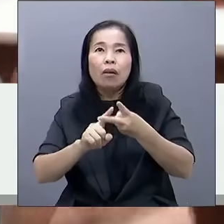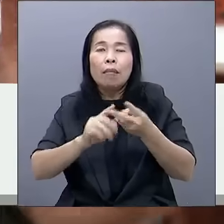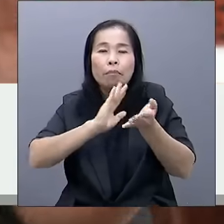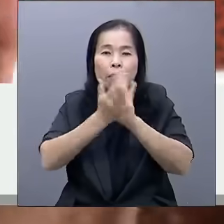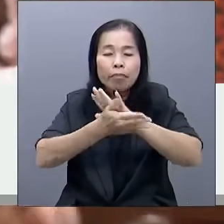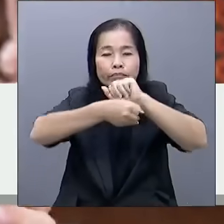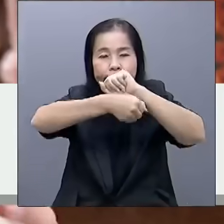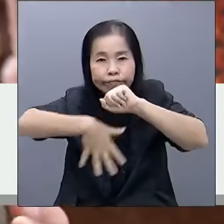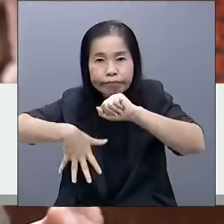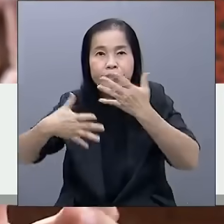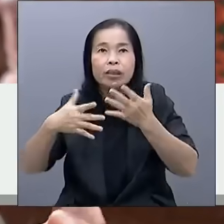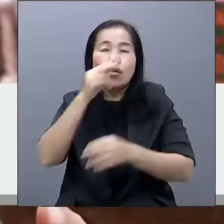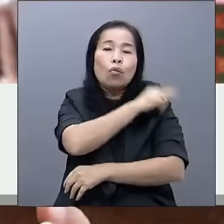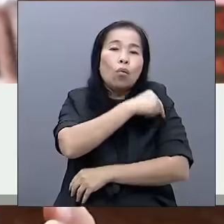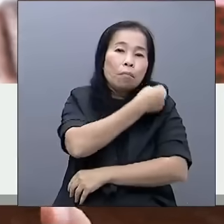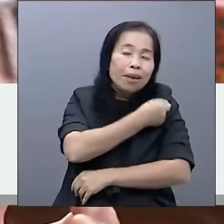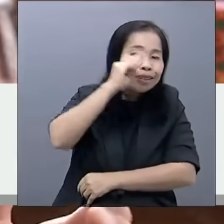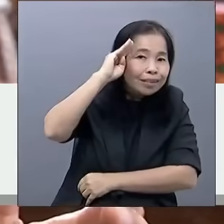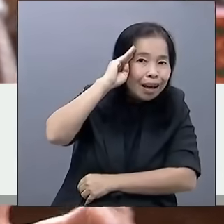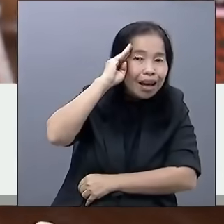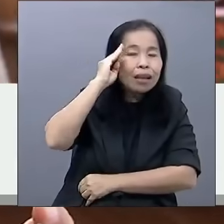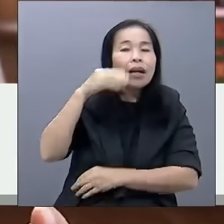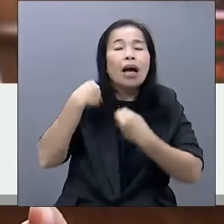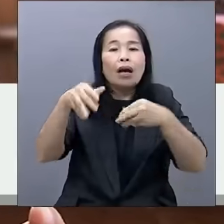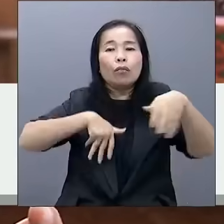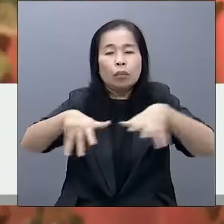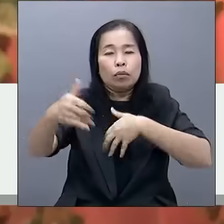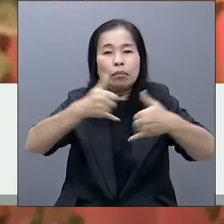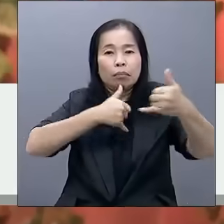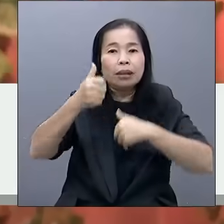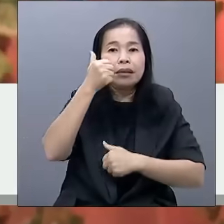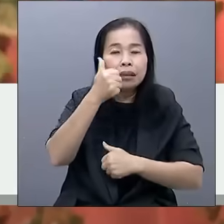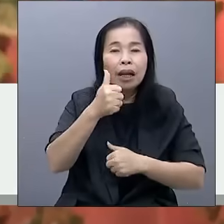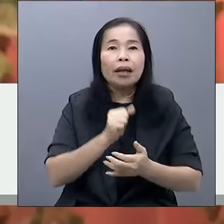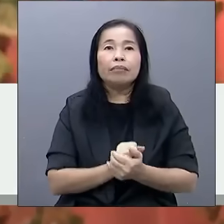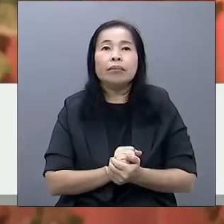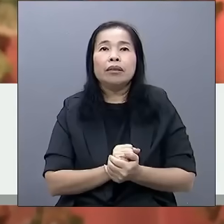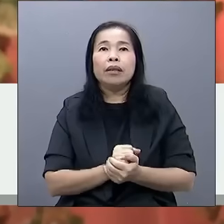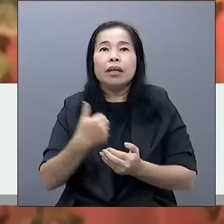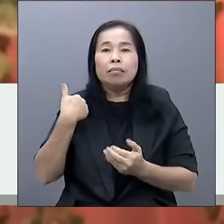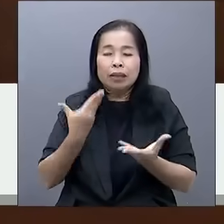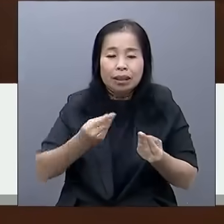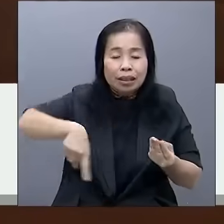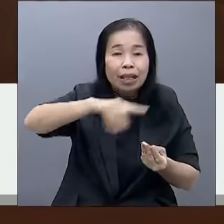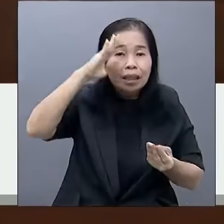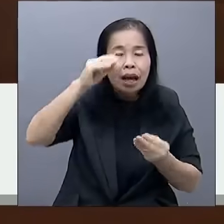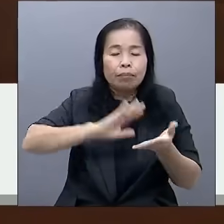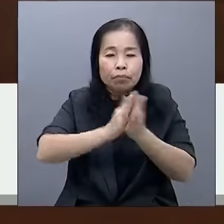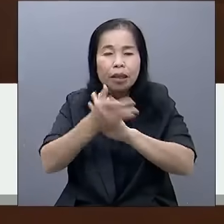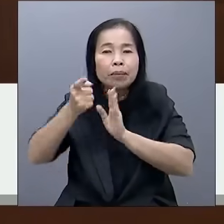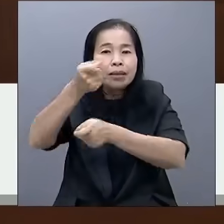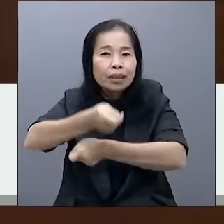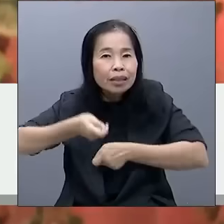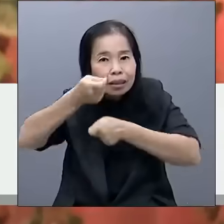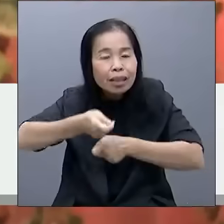โรงพยาบาลทหารเปิดรักษาประชาชนเพิ่มขึ้นนำพื้นที่ทหารใช้ประโยชน์ด้านการเกษตรและทำให้